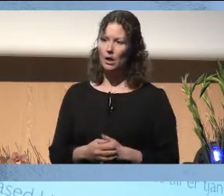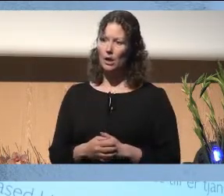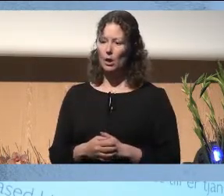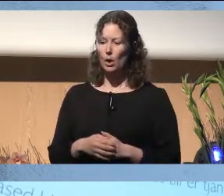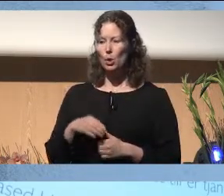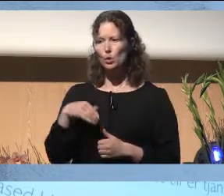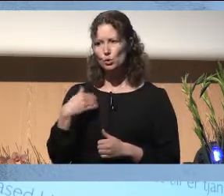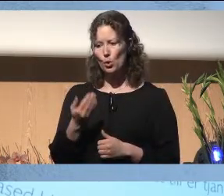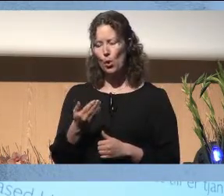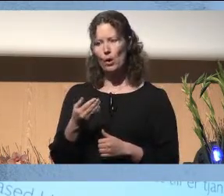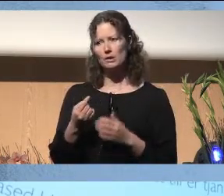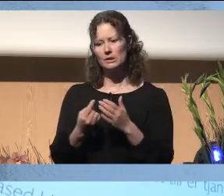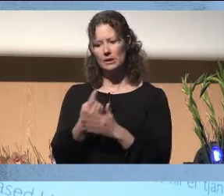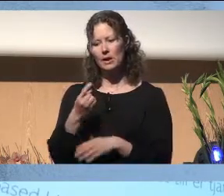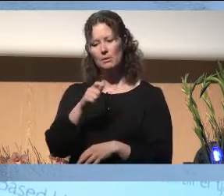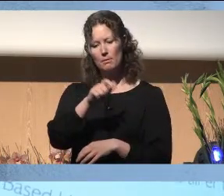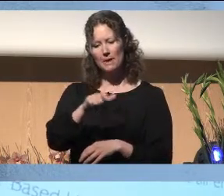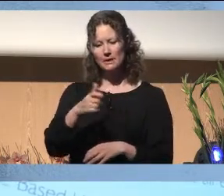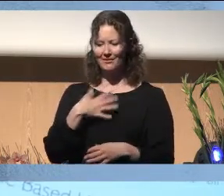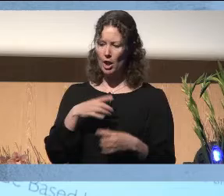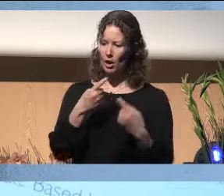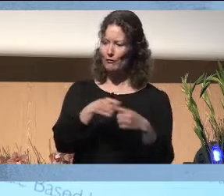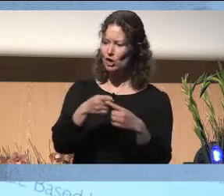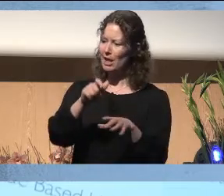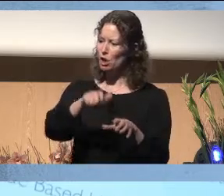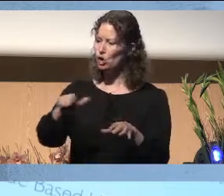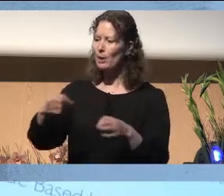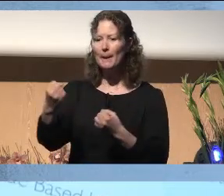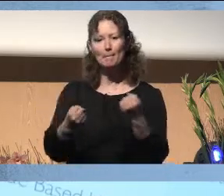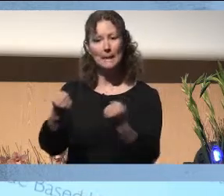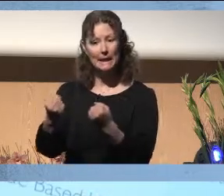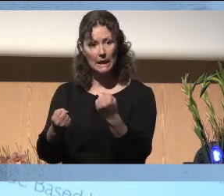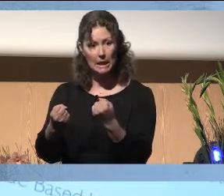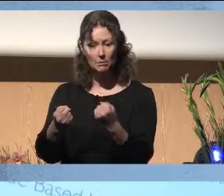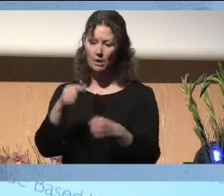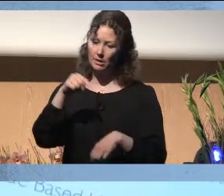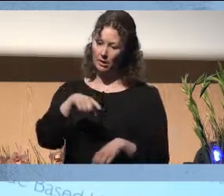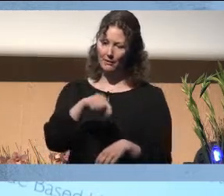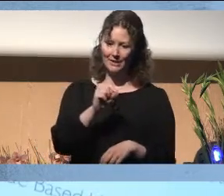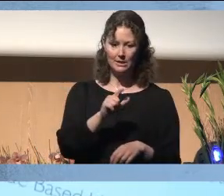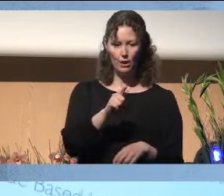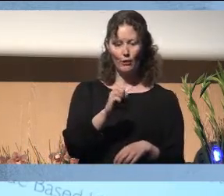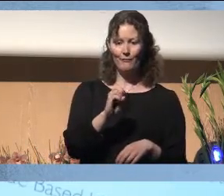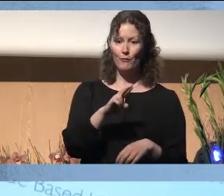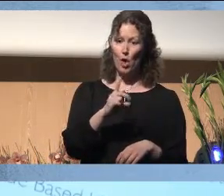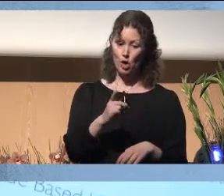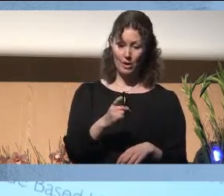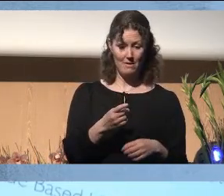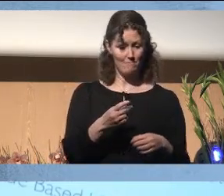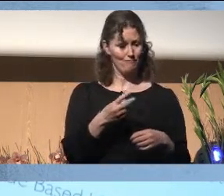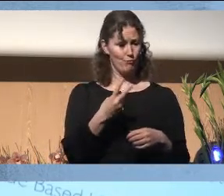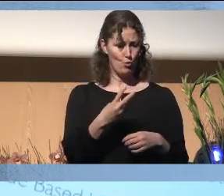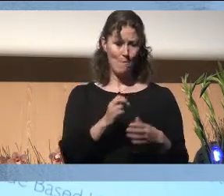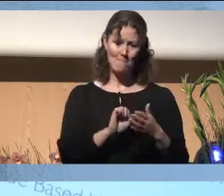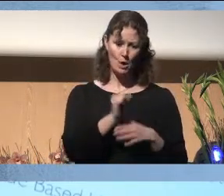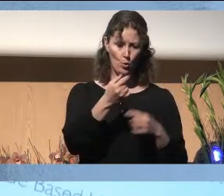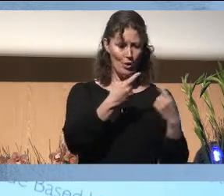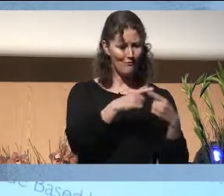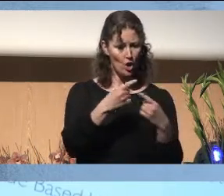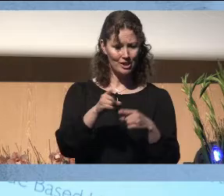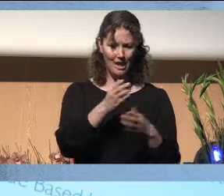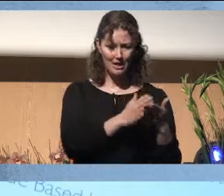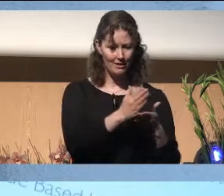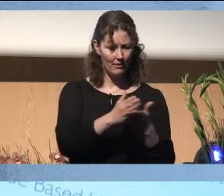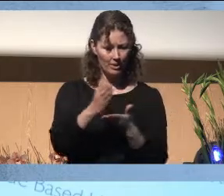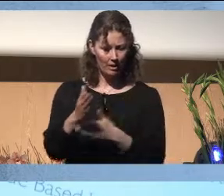det märkliga att människor vill ha olika typer av bilar. Idag finns en Ford i 2 miljoner olika varianter. Man